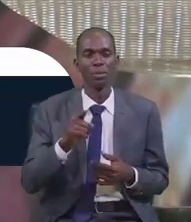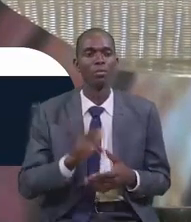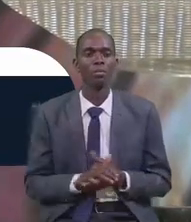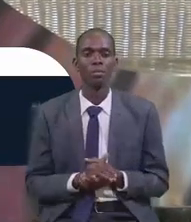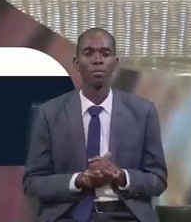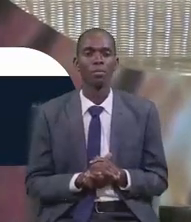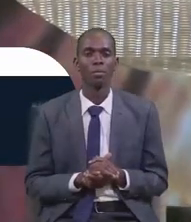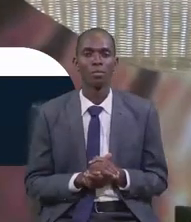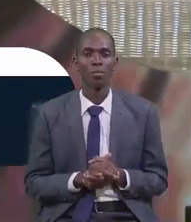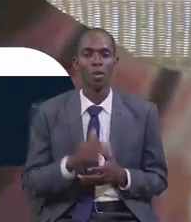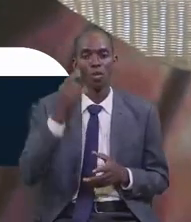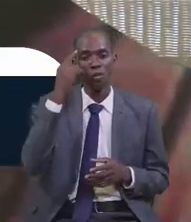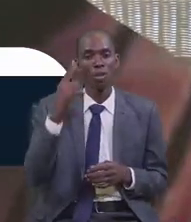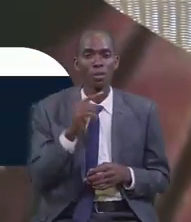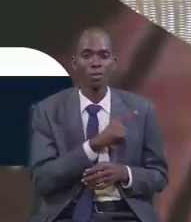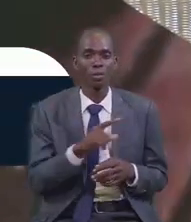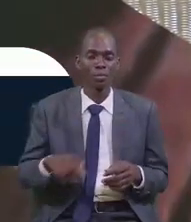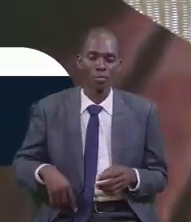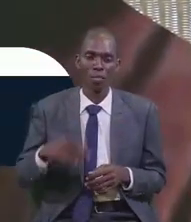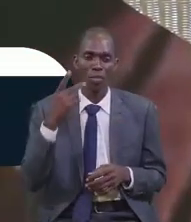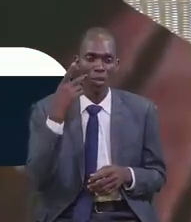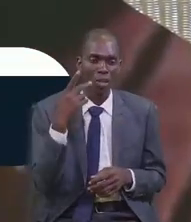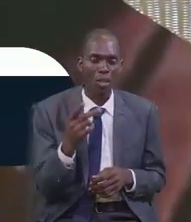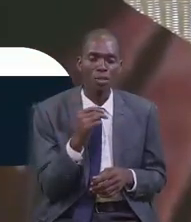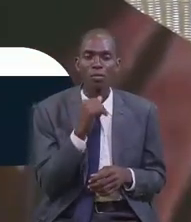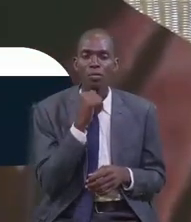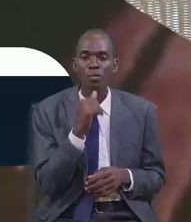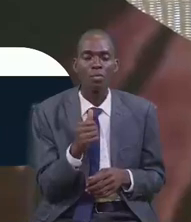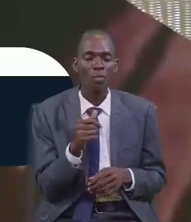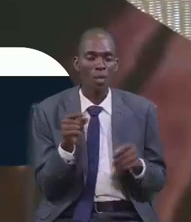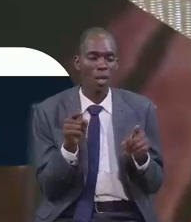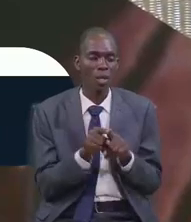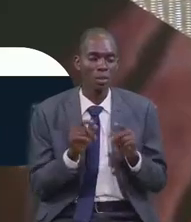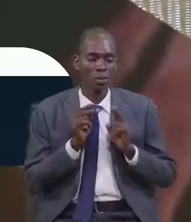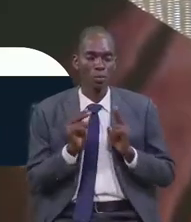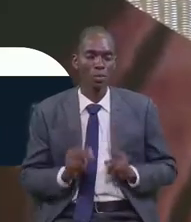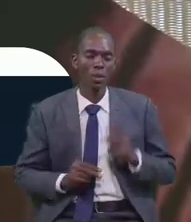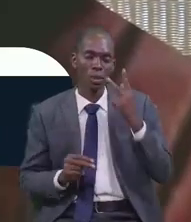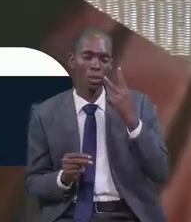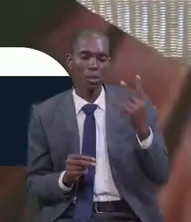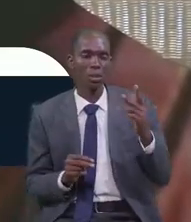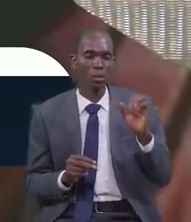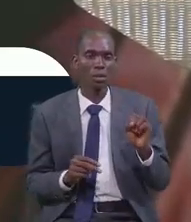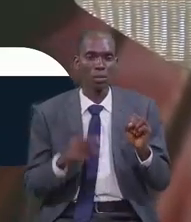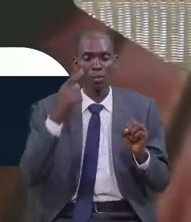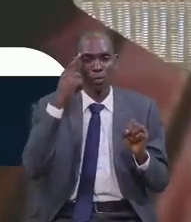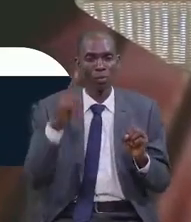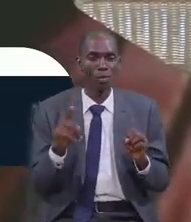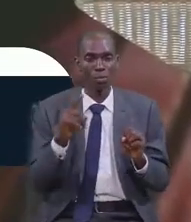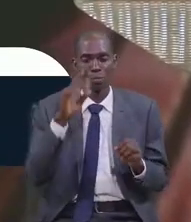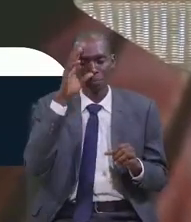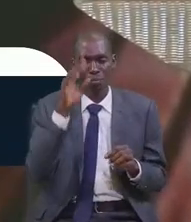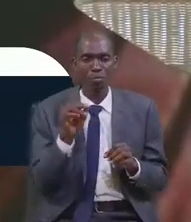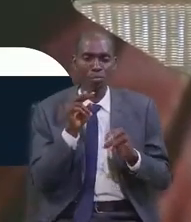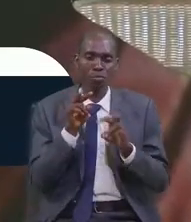L'Éternel ne considère pas ce que l'homme considère. L'homme regarde à ce qui frappe